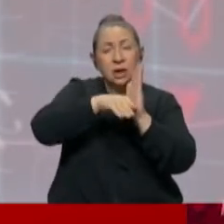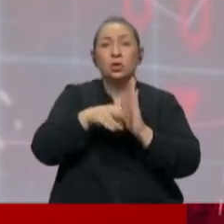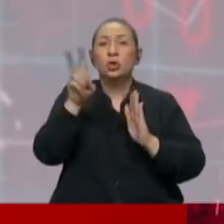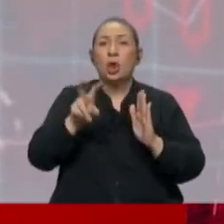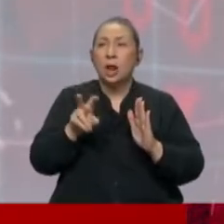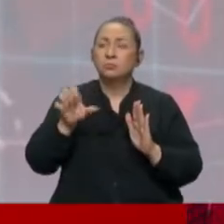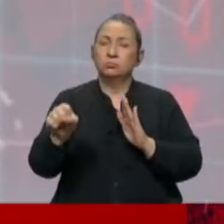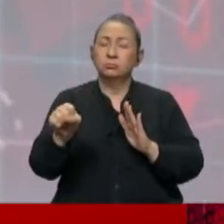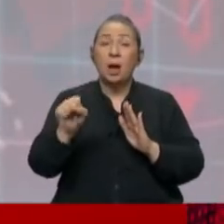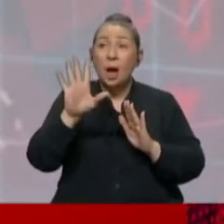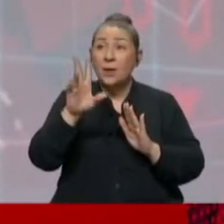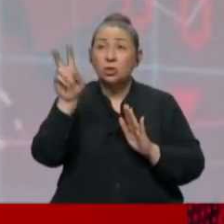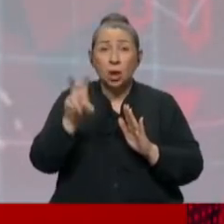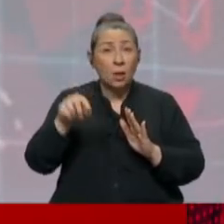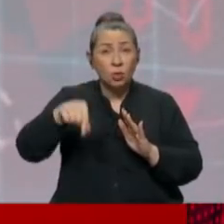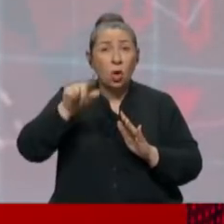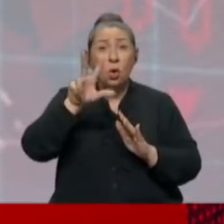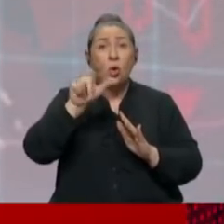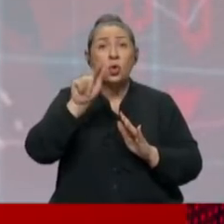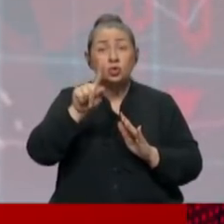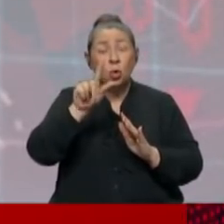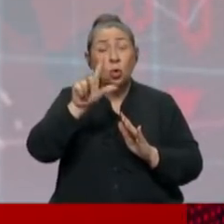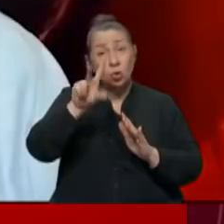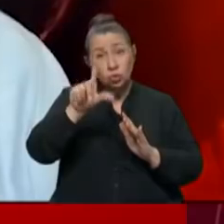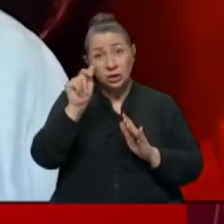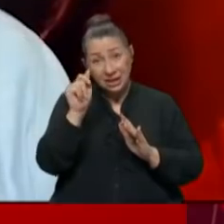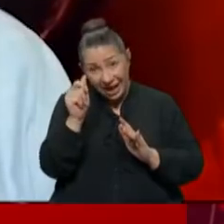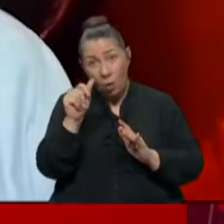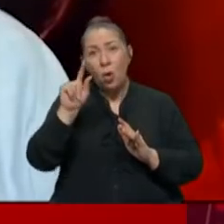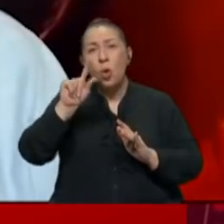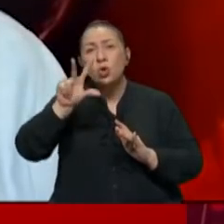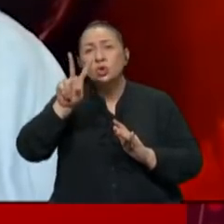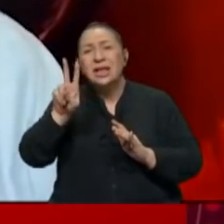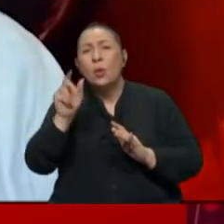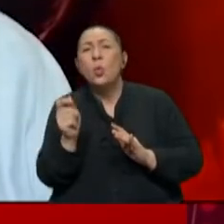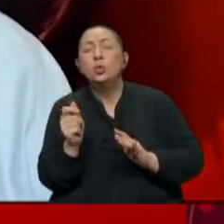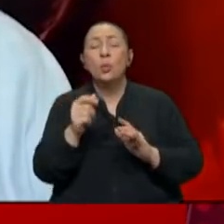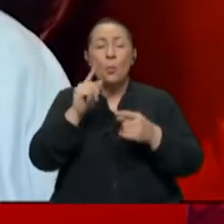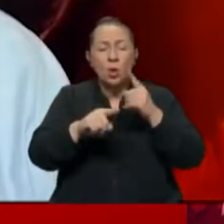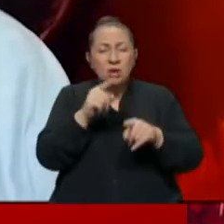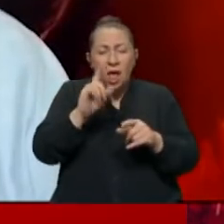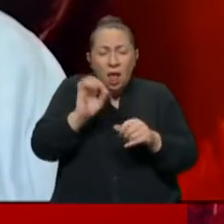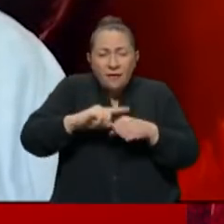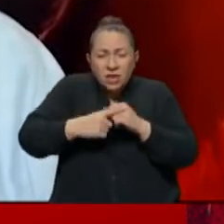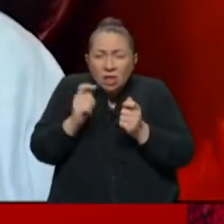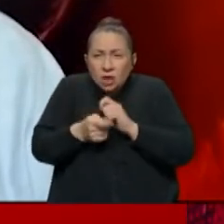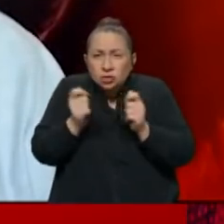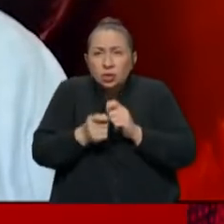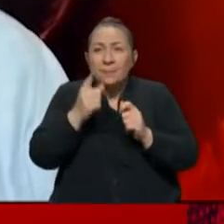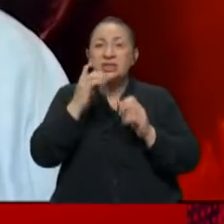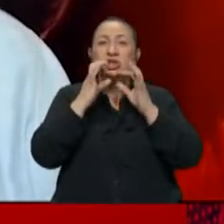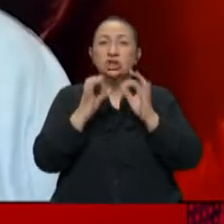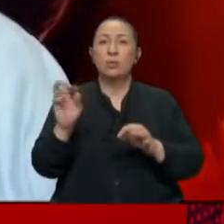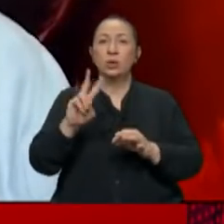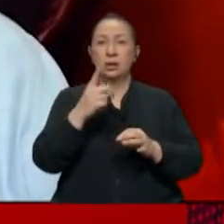dolara müdahale edildi ancak Dolar bugün 13 lira 37 kuruş uyguladıkları politikanın adı bile her hafta değişiyor bir